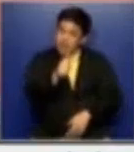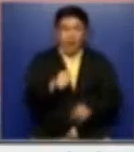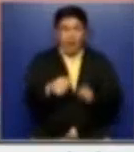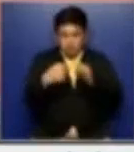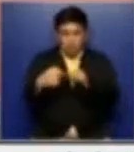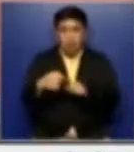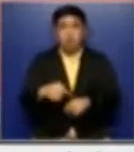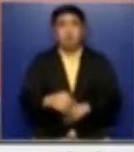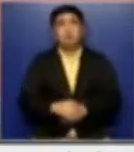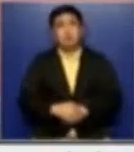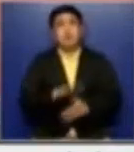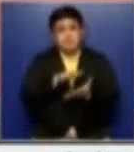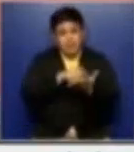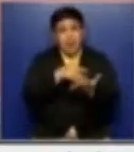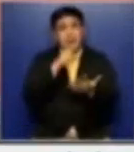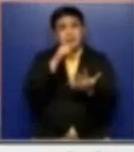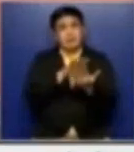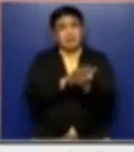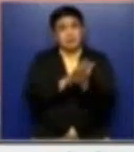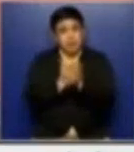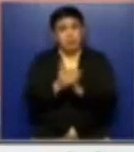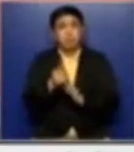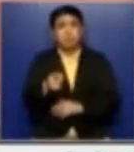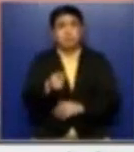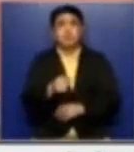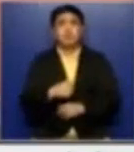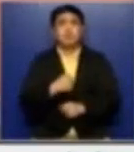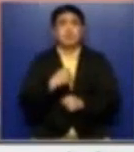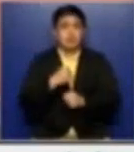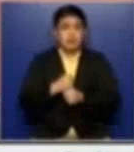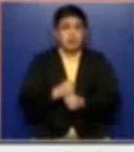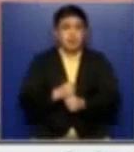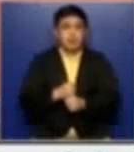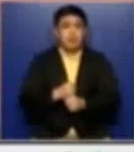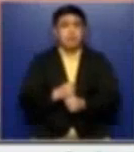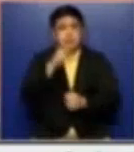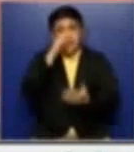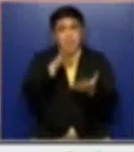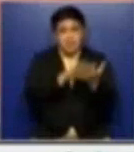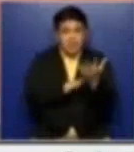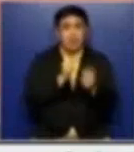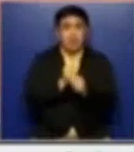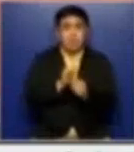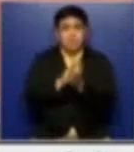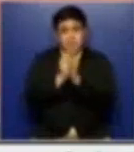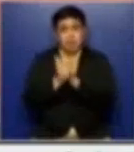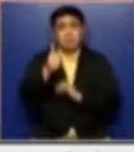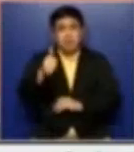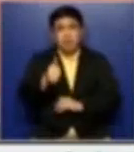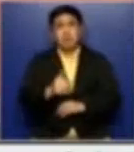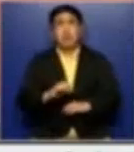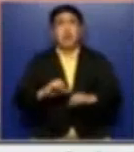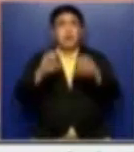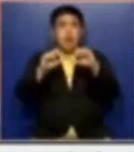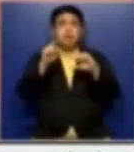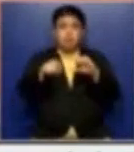นี่คือแผนปฏิรูปรีอินจิเนียริ่งองค์กรวันนี้จะมารีอินจิเนียริ่งประเทศจะบอกรัฐบาลว่าอย่างนี้ครับท่านนาย